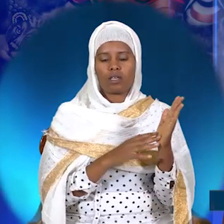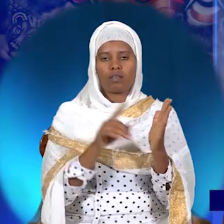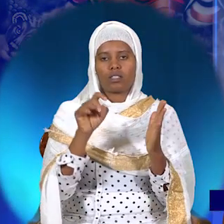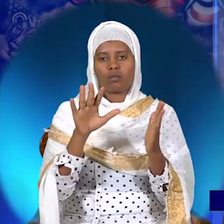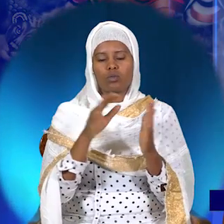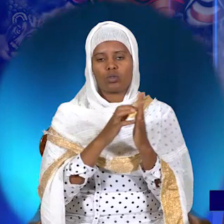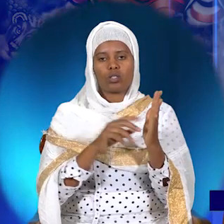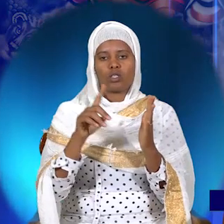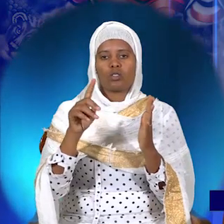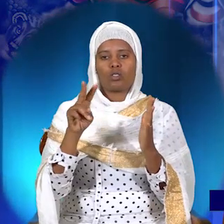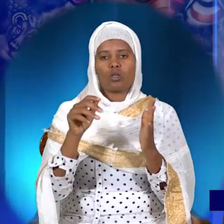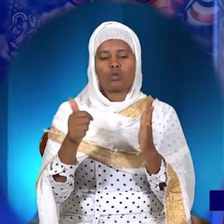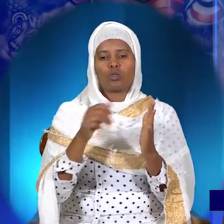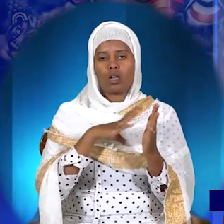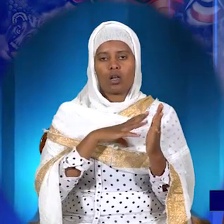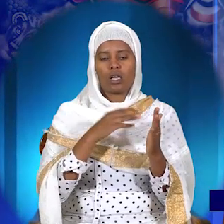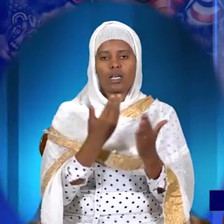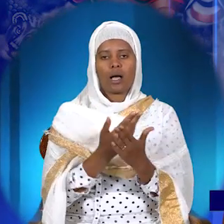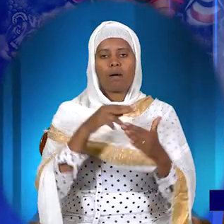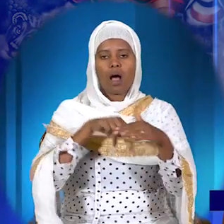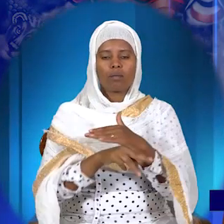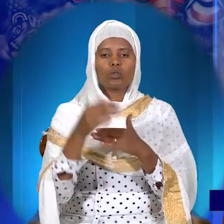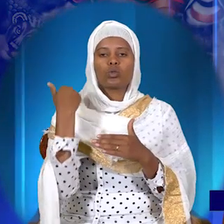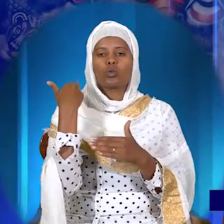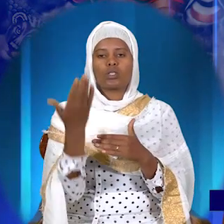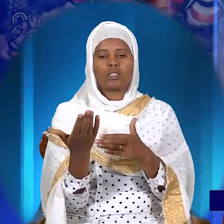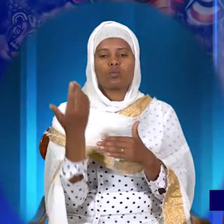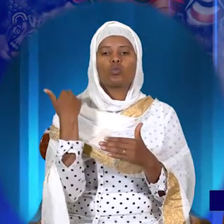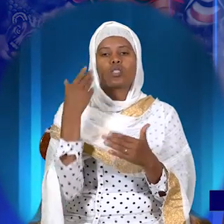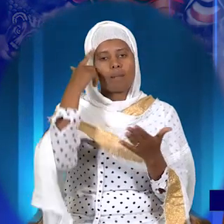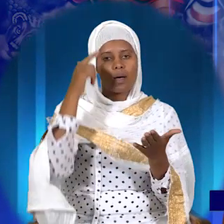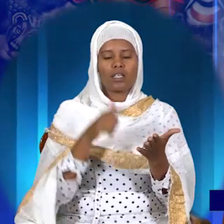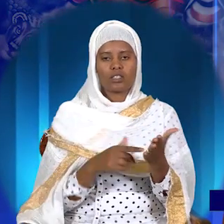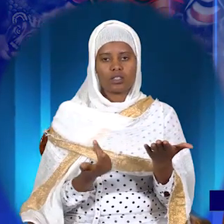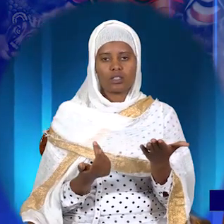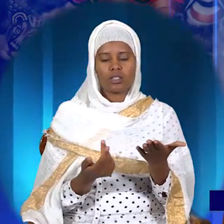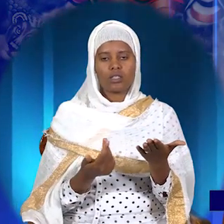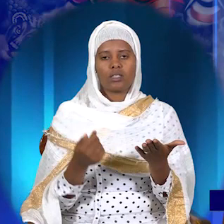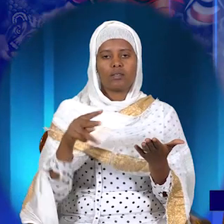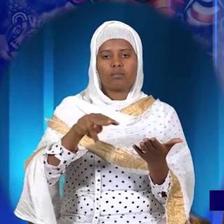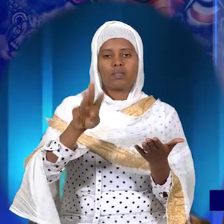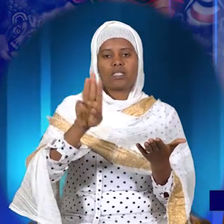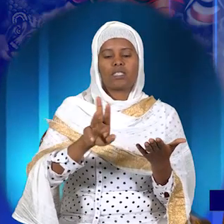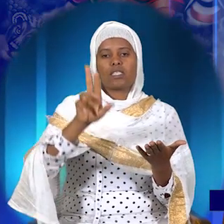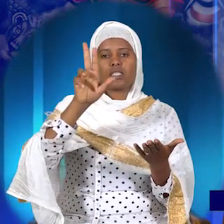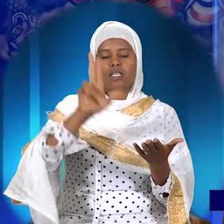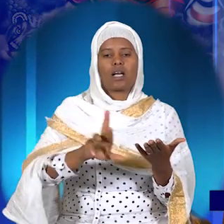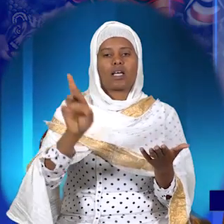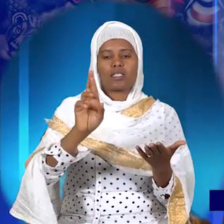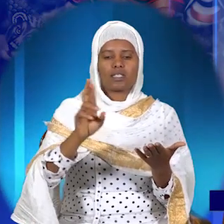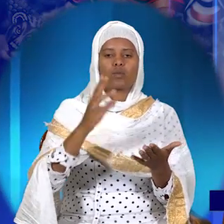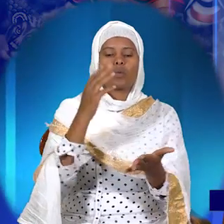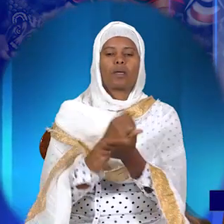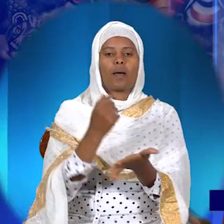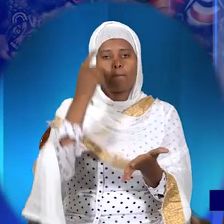15 ኣብ ፍቕዲ 26 ካብ ኣብ ዝወፅእ ኢሉ ምውፃእ ማለት ምስራፅ እዩ። ምስራጽ ቃል በቃሉ ትርጉም ኮሎ